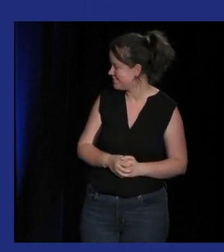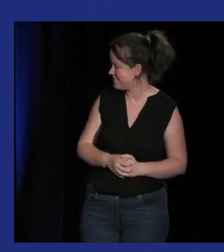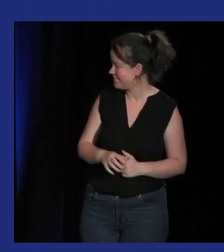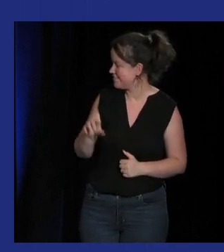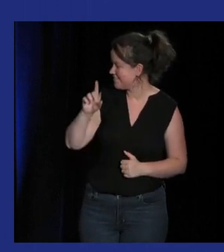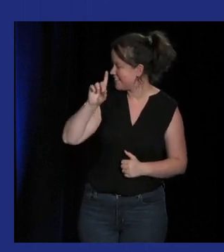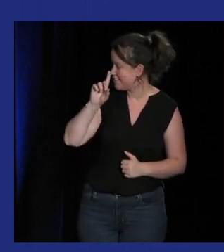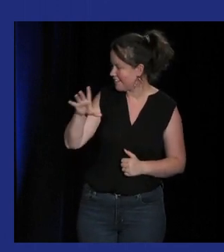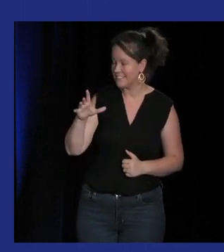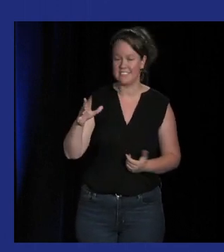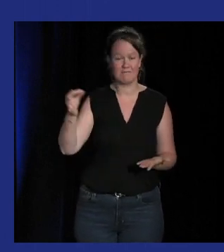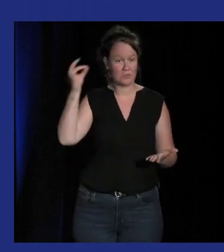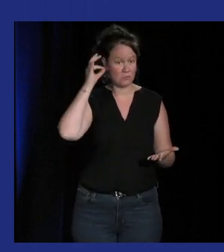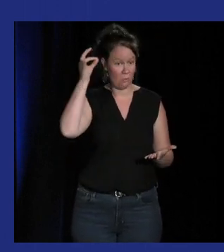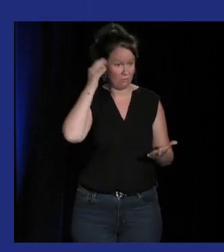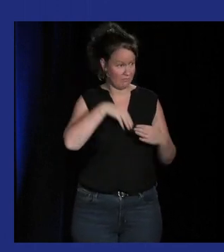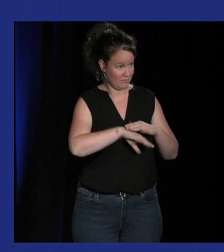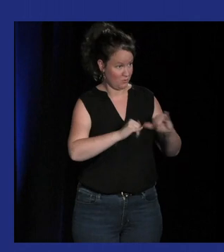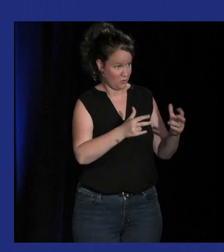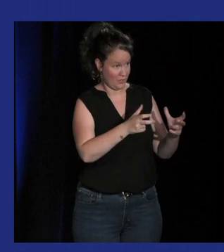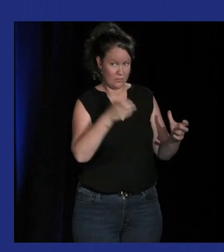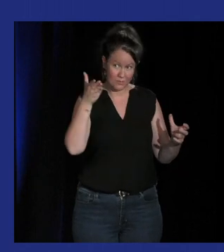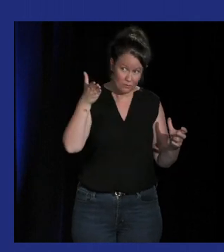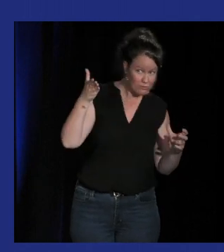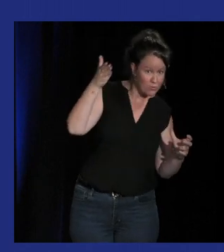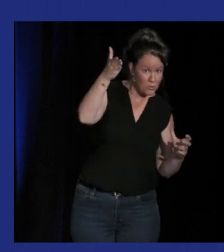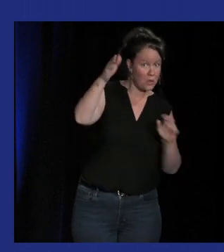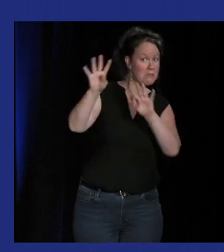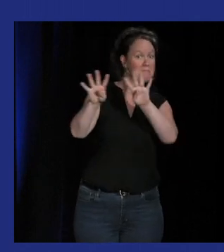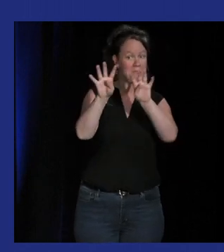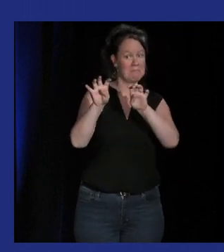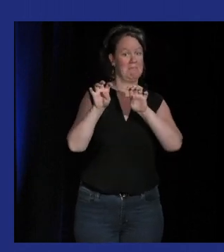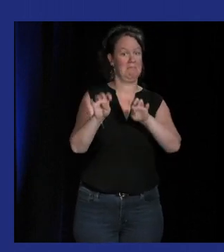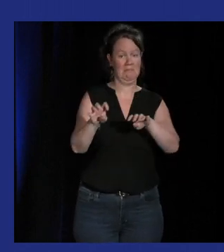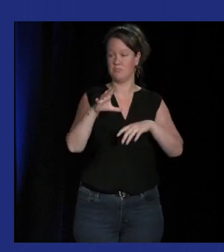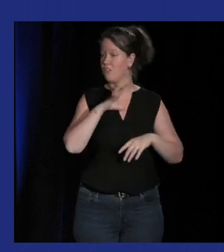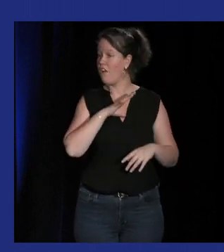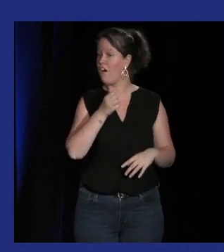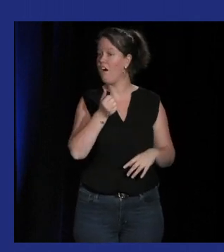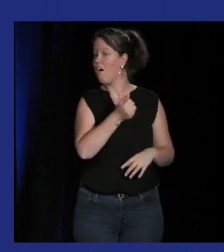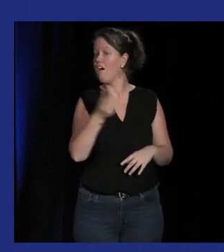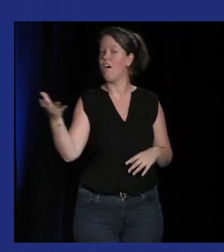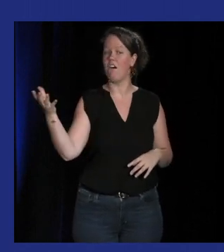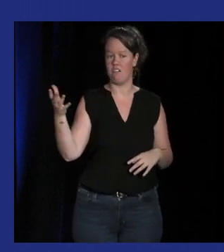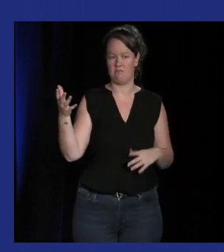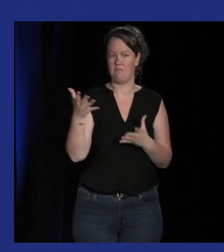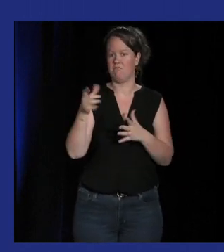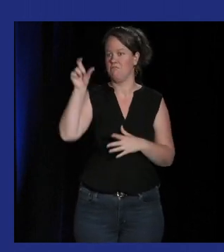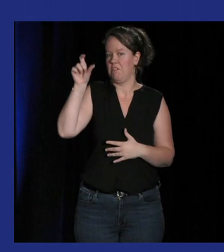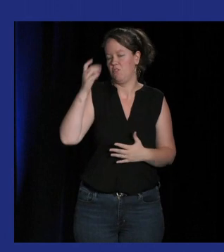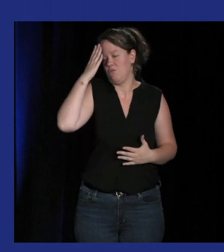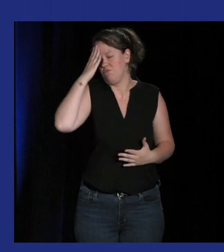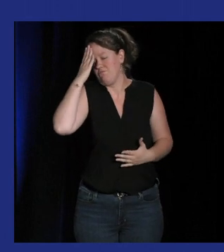dans le jeu vidéo on a pu entendre certaines personnes on peut encore régulièrement entendre certains grands noms de l'industrie que je me garderai bien